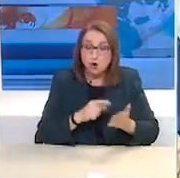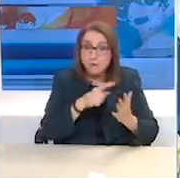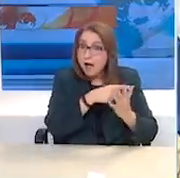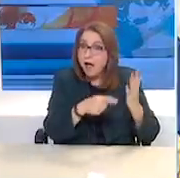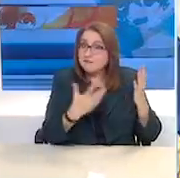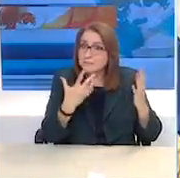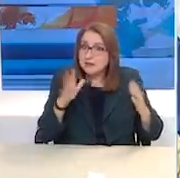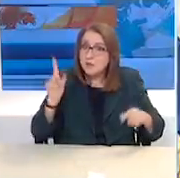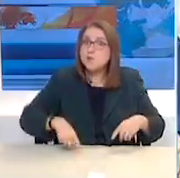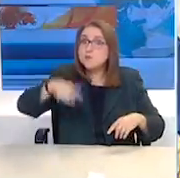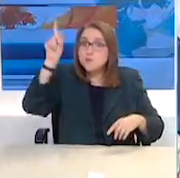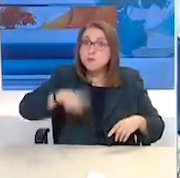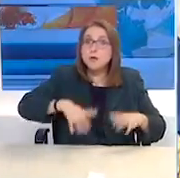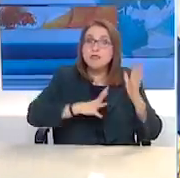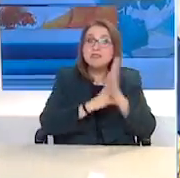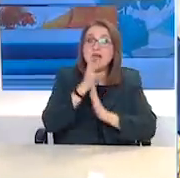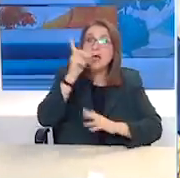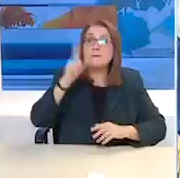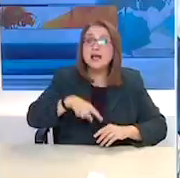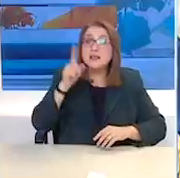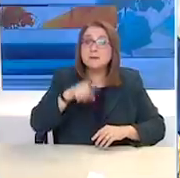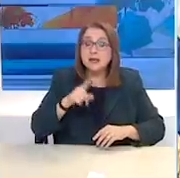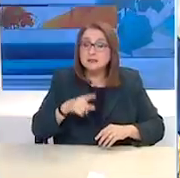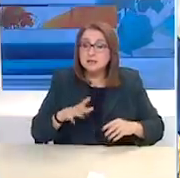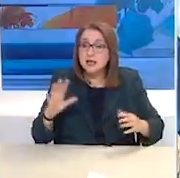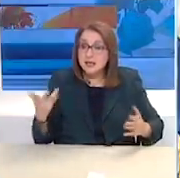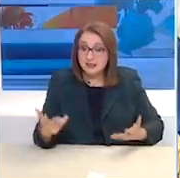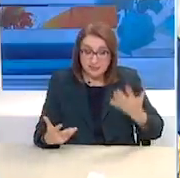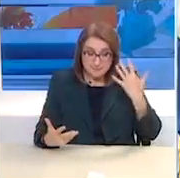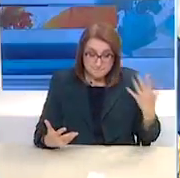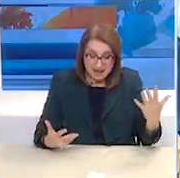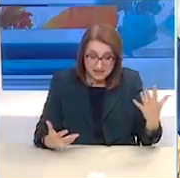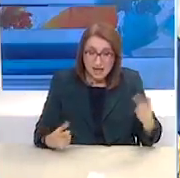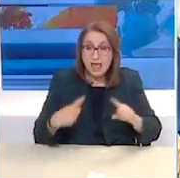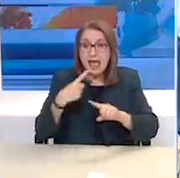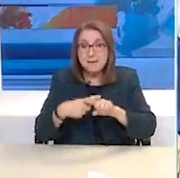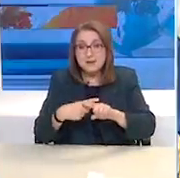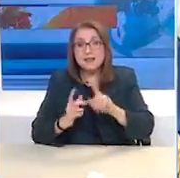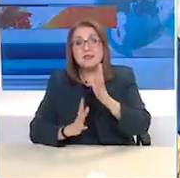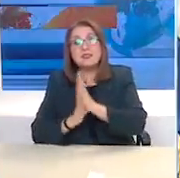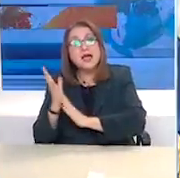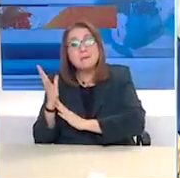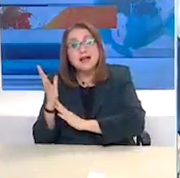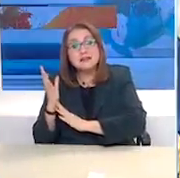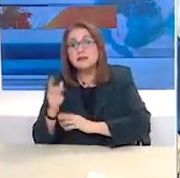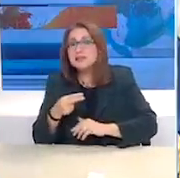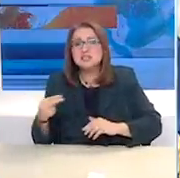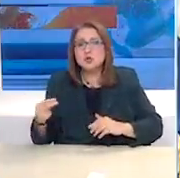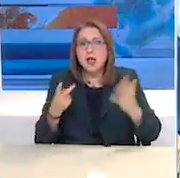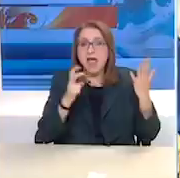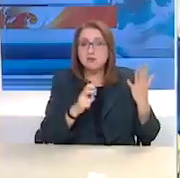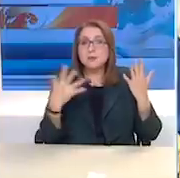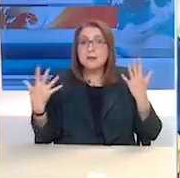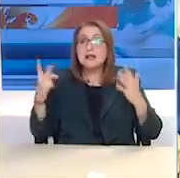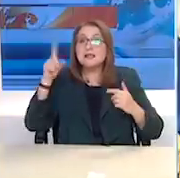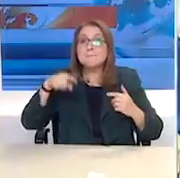Άρα τα 5 άτομα σε ΜΕΘ είναι 5 επί 15. Είναι 75 ημέρες σε ΜΕΘ. Άρα όλο αυτό μπορεί